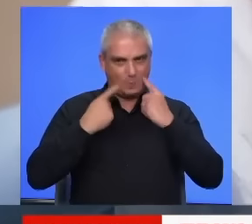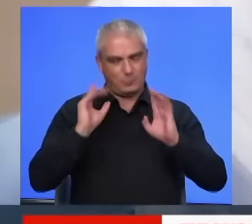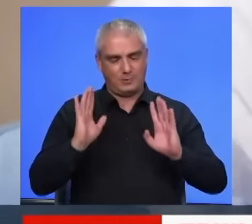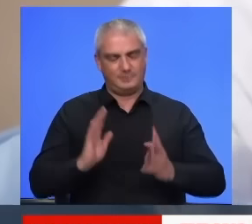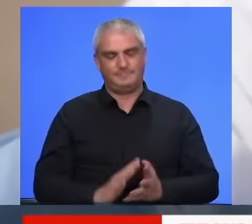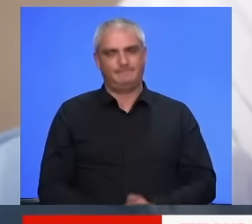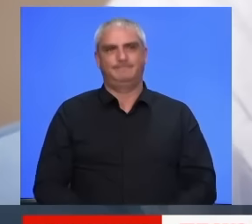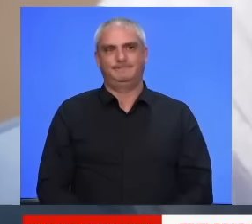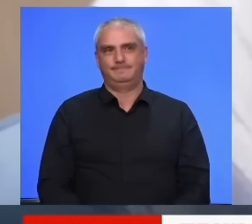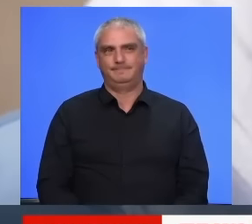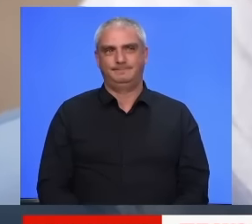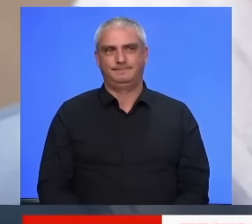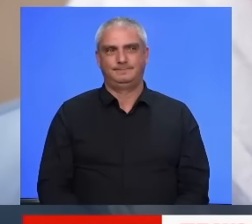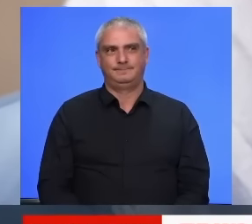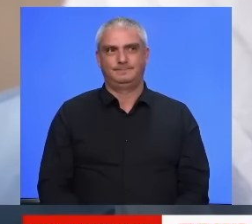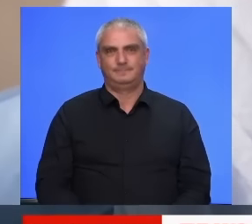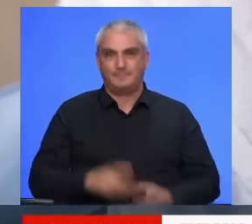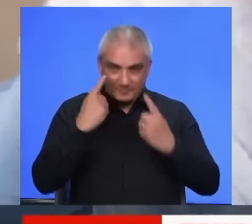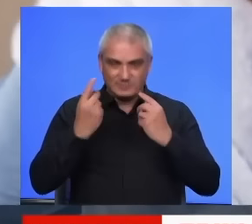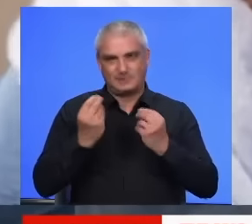בכי זה משהו אחר.